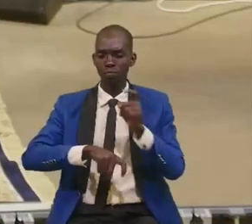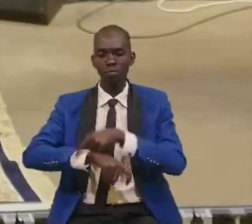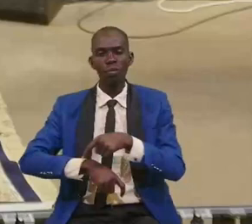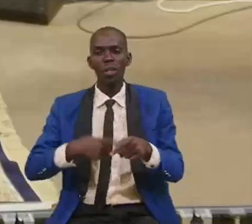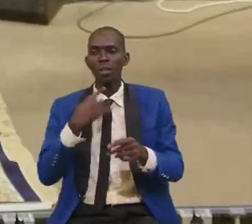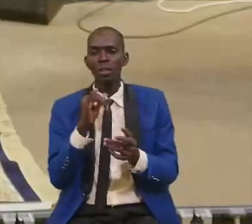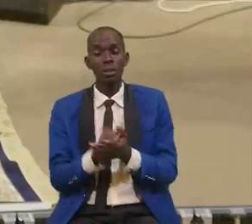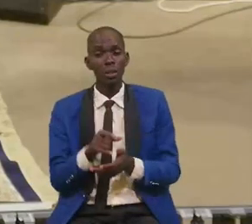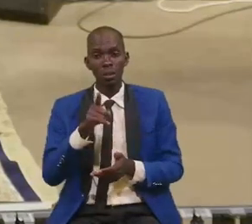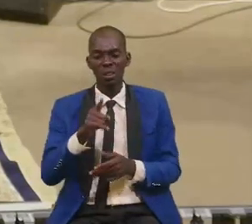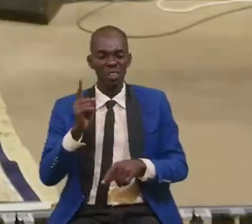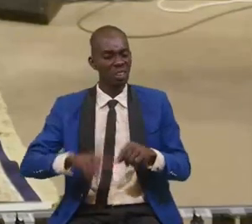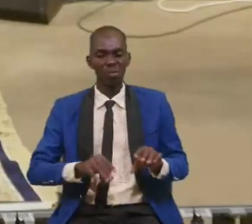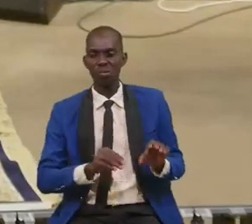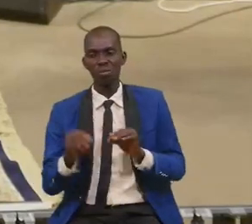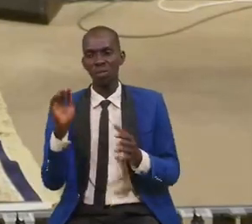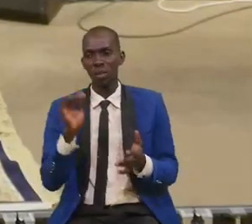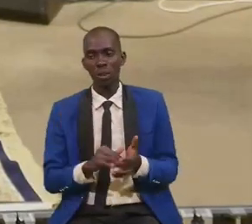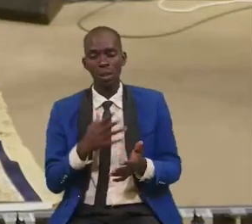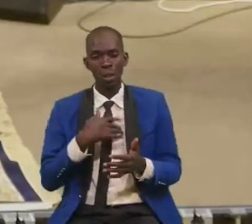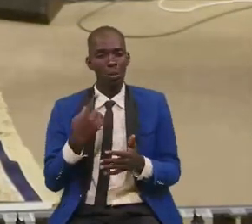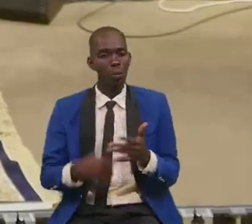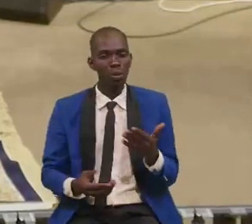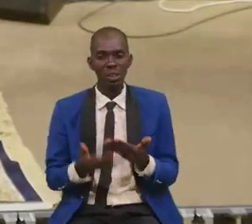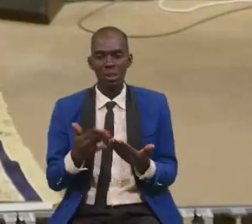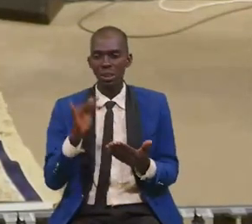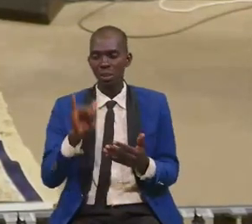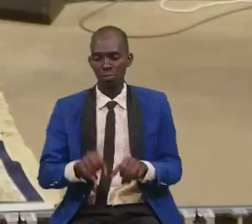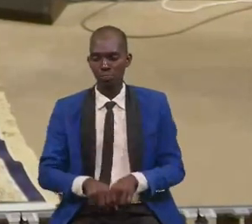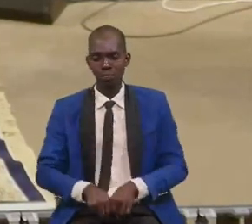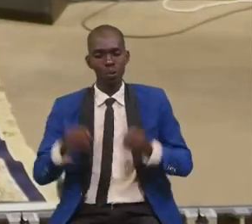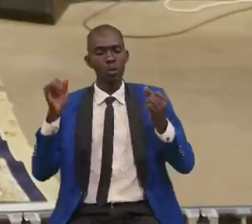pas bouger. Et il n'a pas peur, il brise les chaînes.